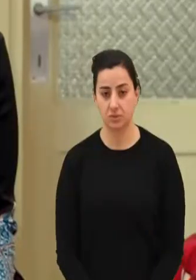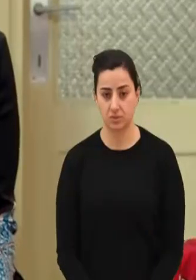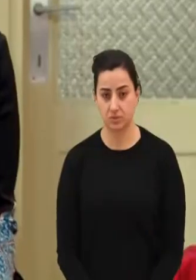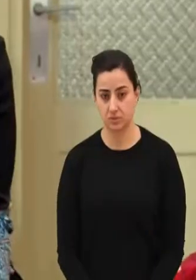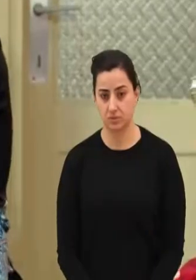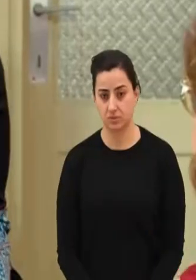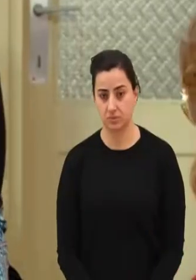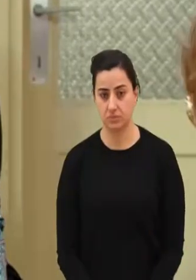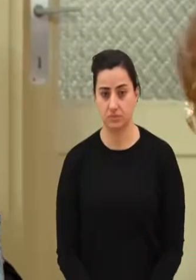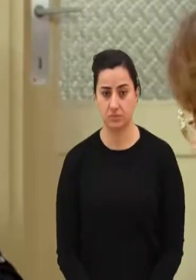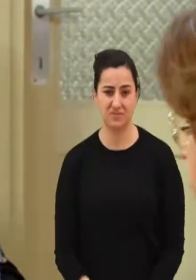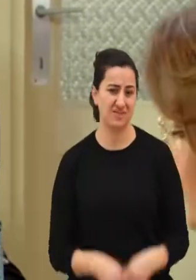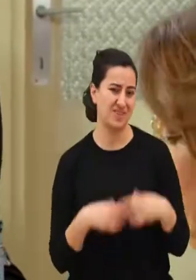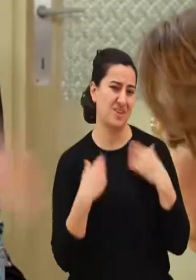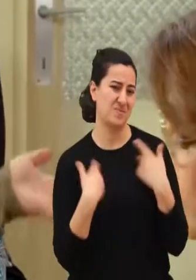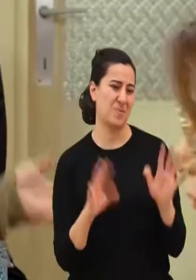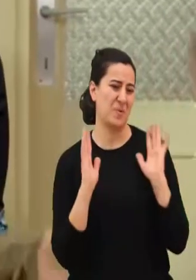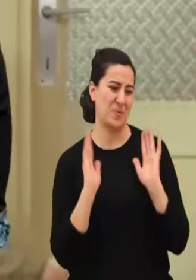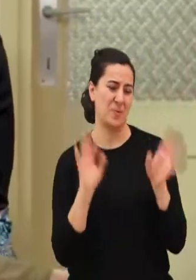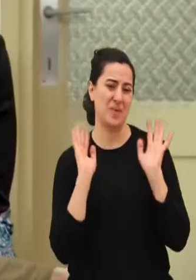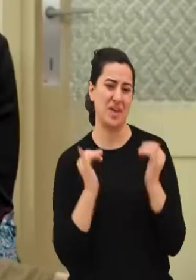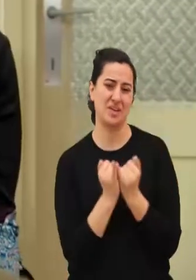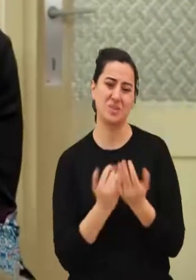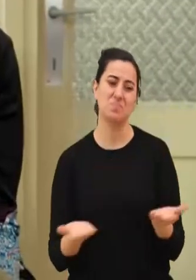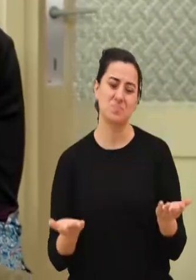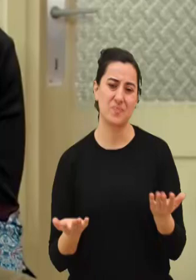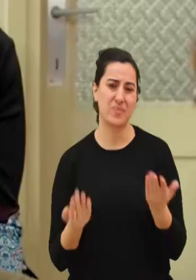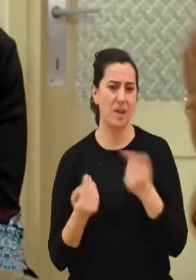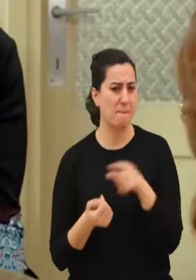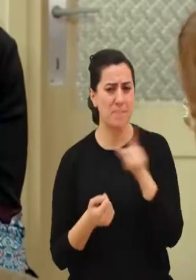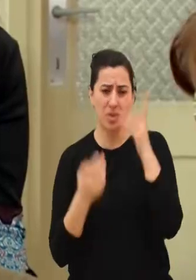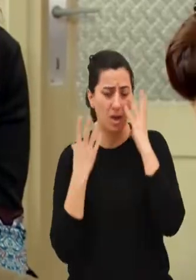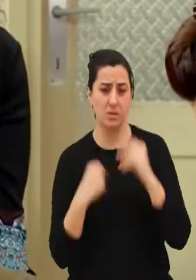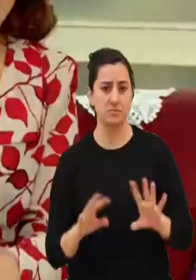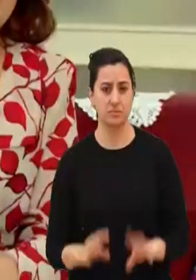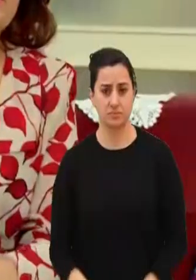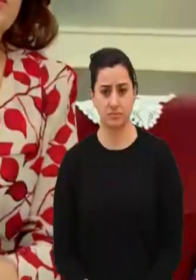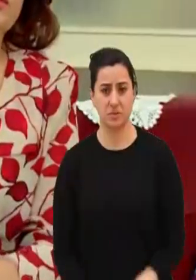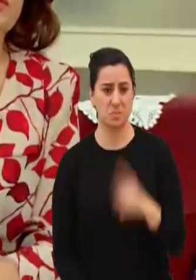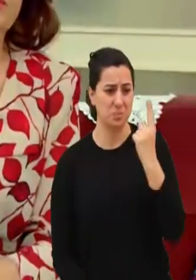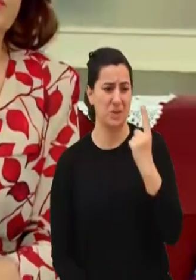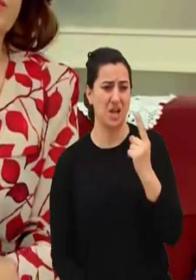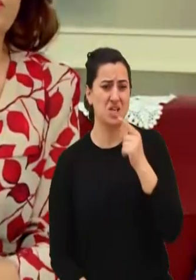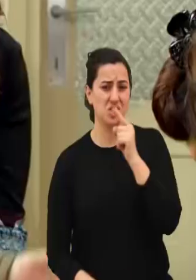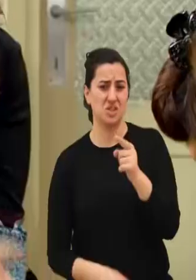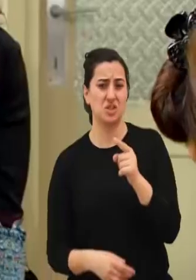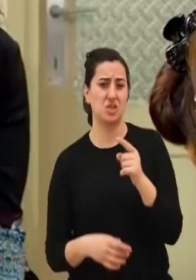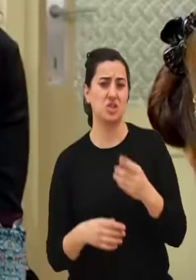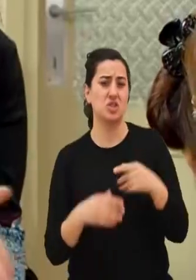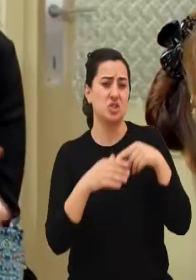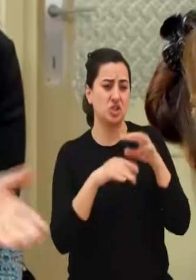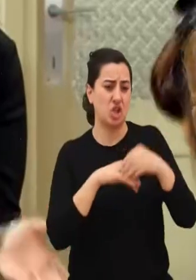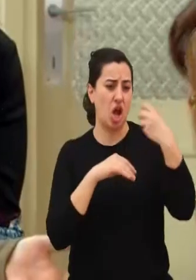Bu anlaşılıyor bundan. Ay aman be kardeşim ya, ne oluyor size, ben anlamıyorum ki. Bir tanesi nişan atmış,